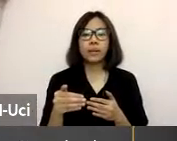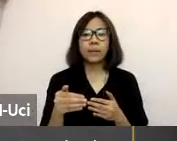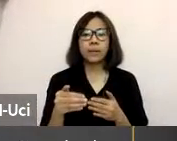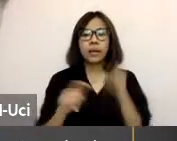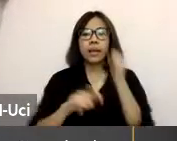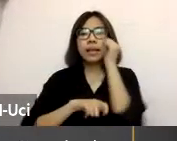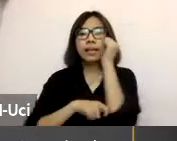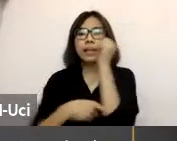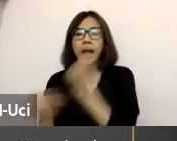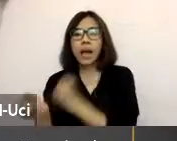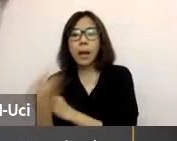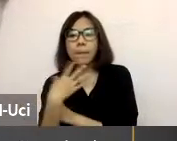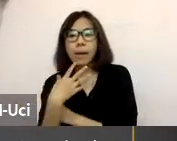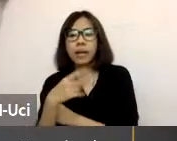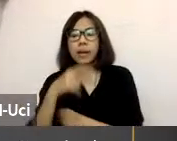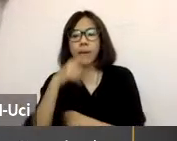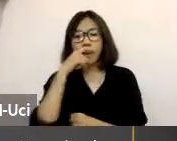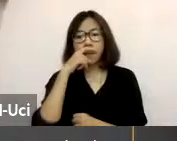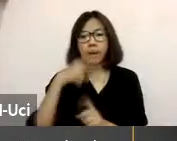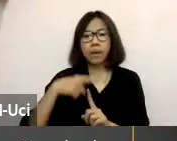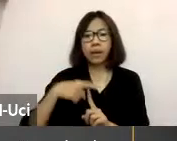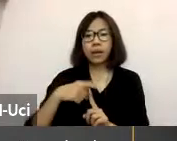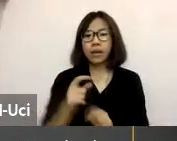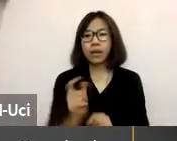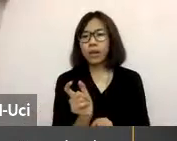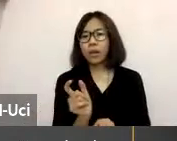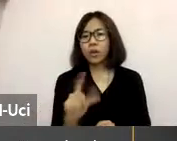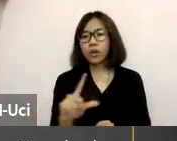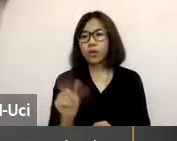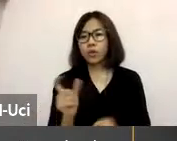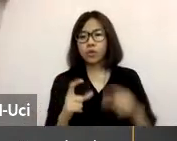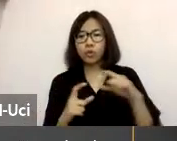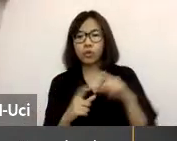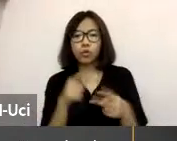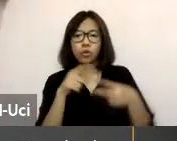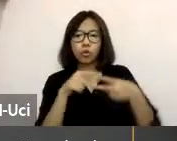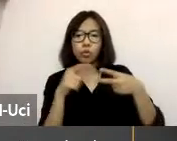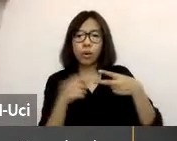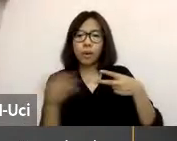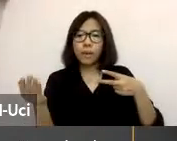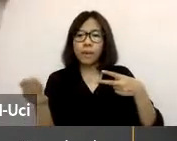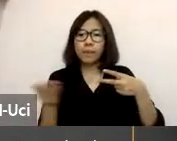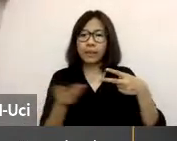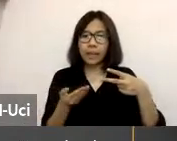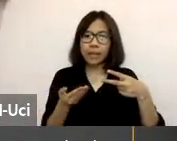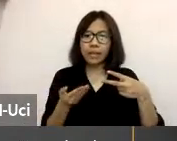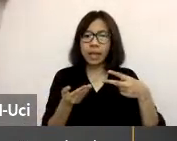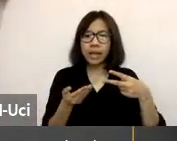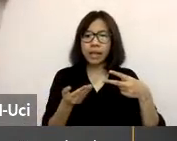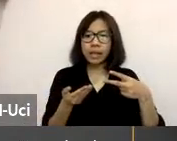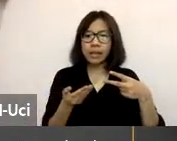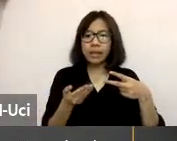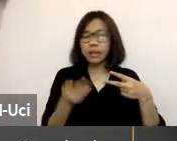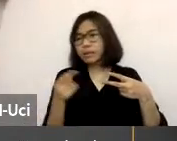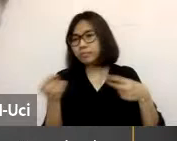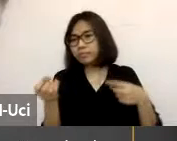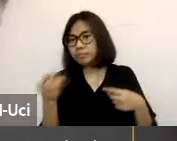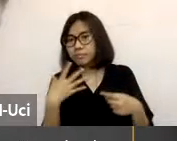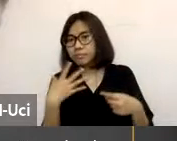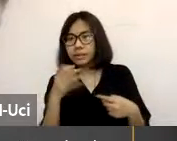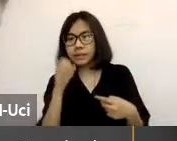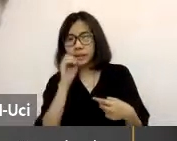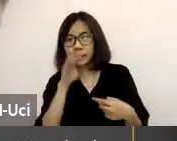tanggapan dulu dari bapak tulus Abadi soal2 pertanyaan yang sama yang sudah jawab Mira ditanggapi oleh langsung flash